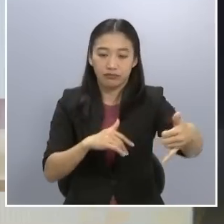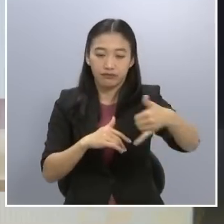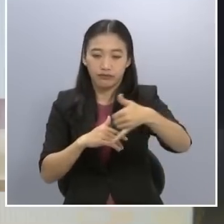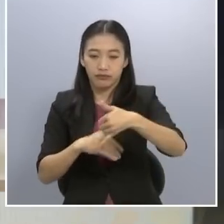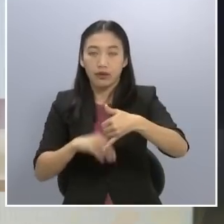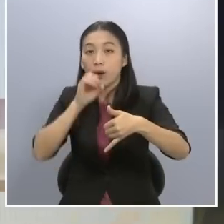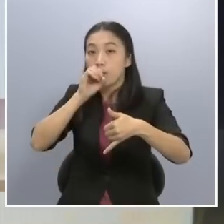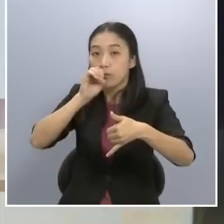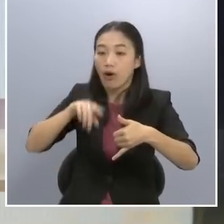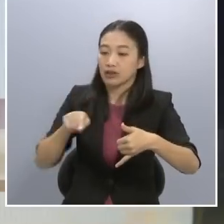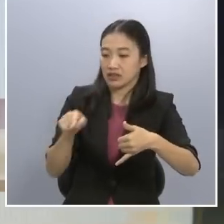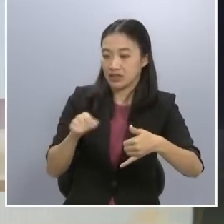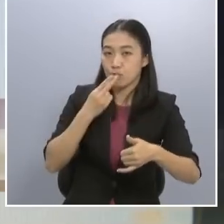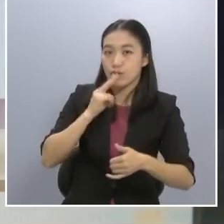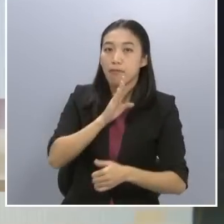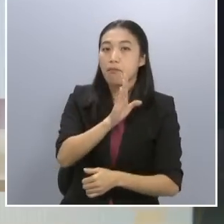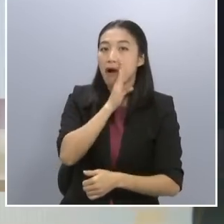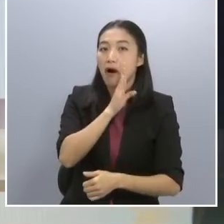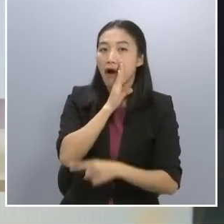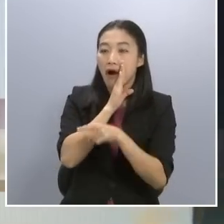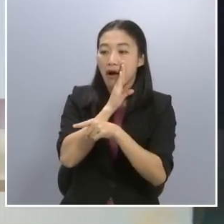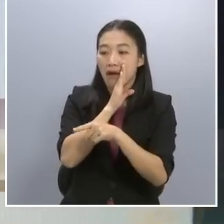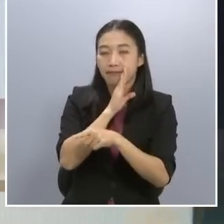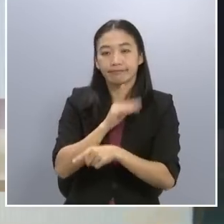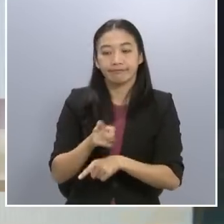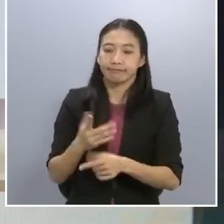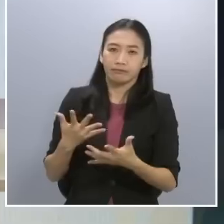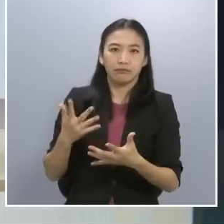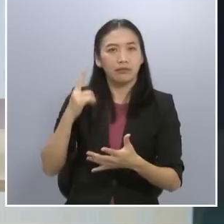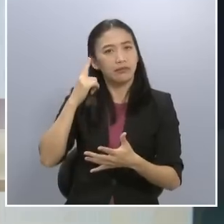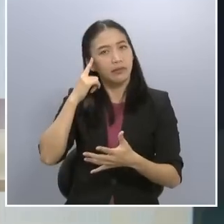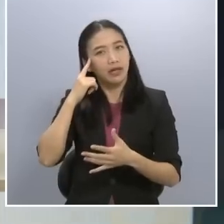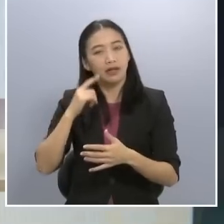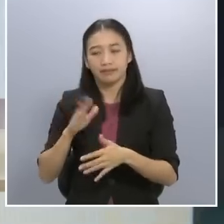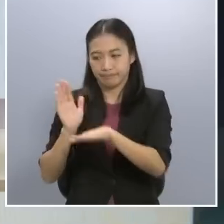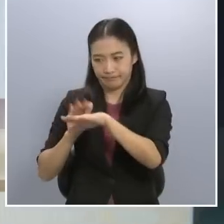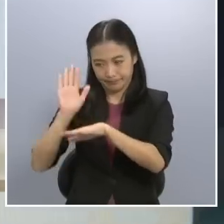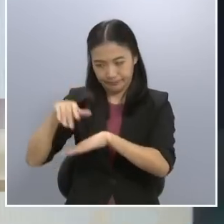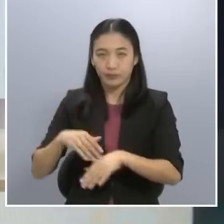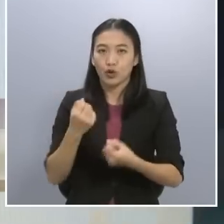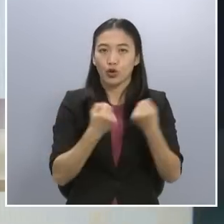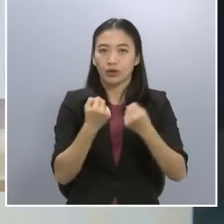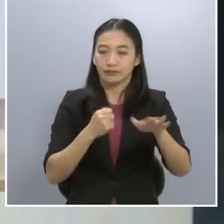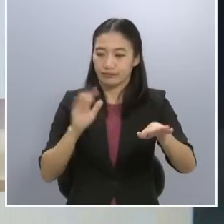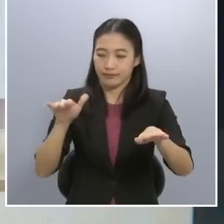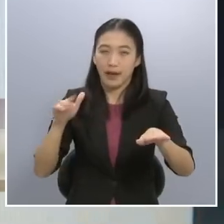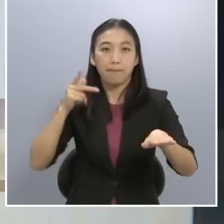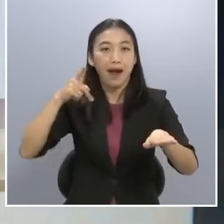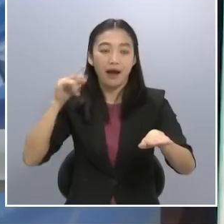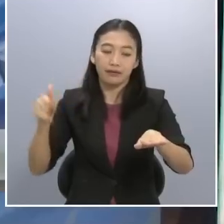ไปนั่งเจรจา 20,000 20,000 ป้าบอกไม่มีตอนนั้นกลัวละ